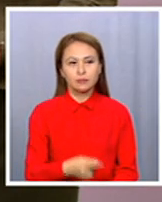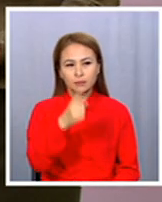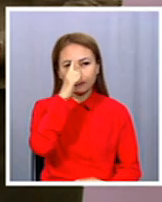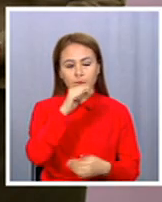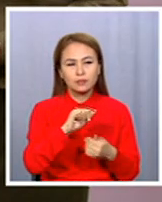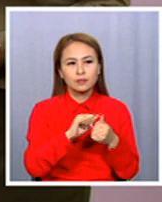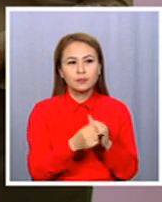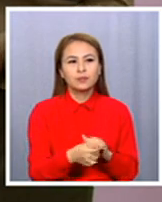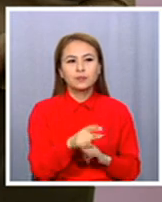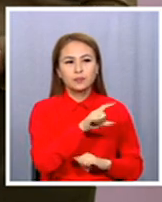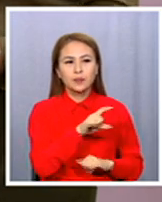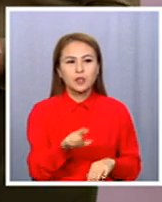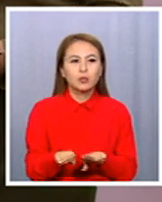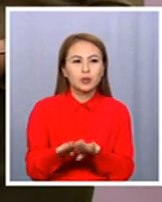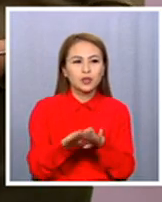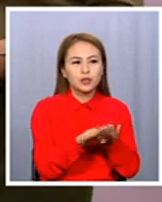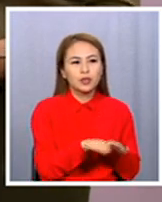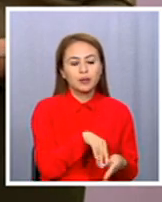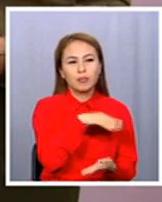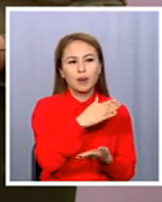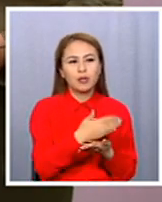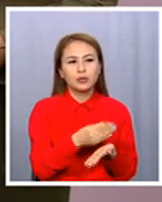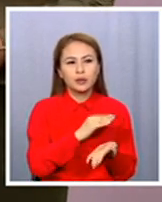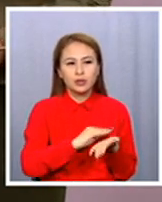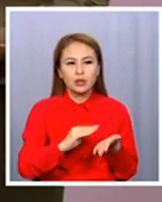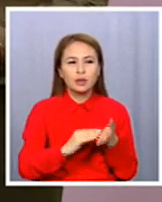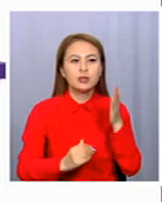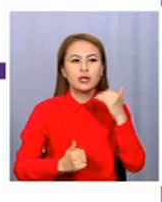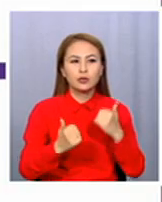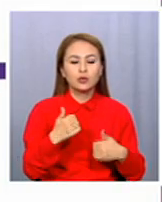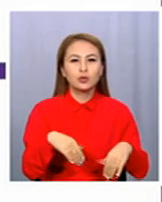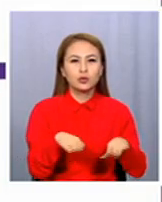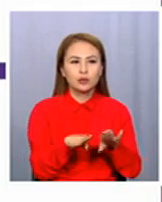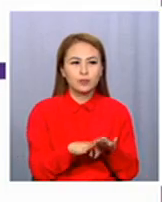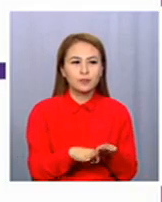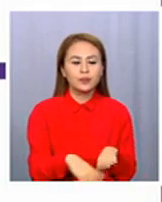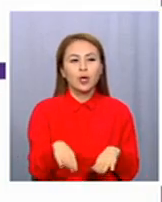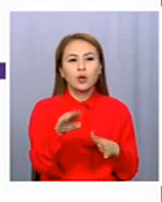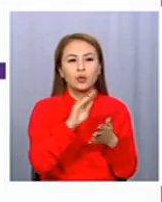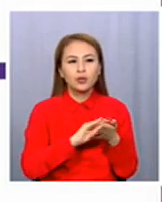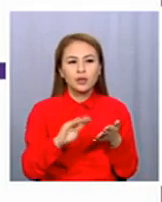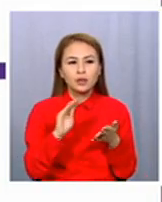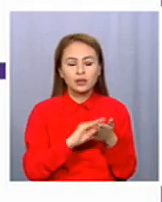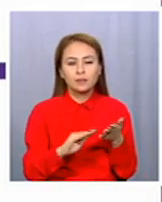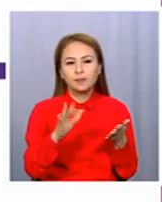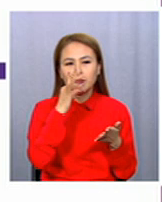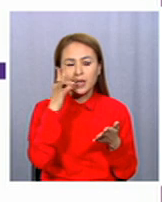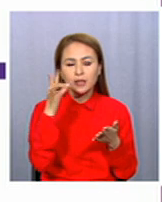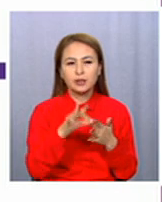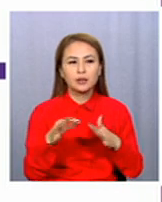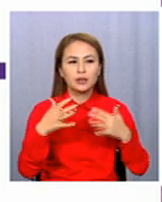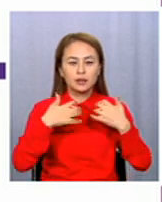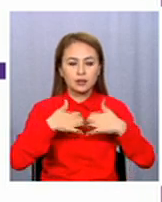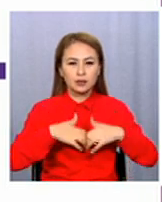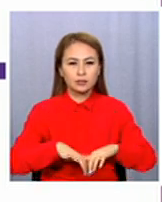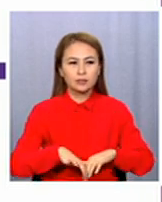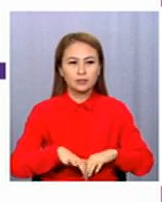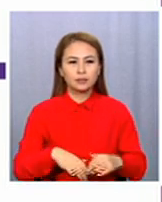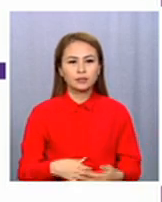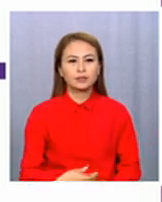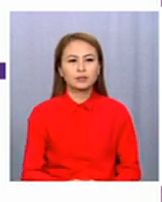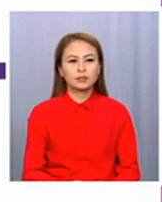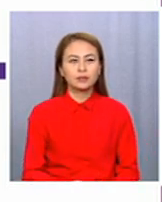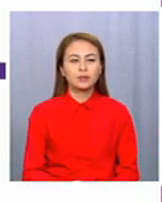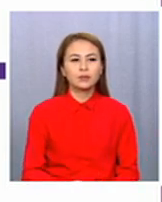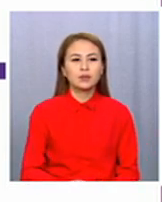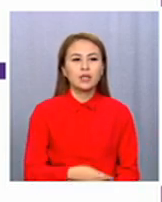сақтайық. Бөлімдері бірдей бөлшектері бар өрнектерді салыстыру үшін ең алдымен өрнектердің мәнін